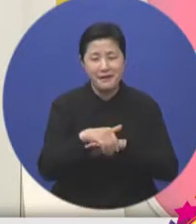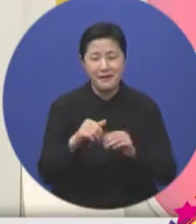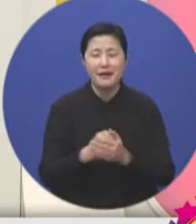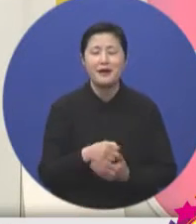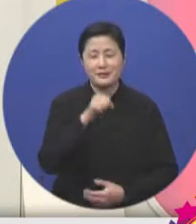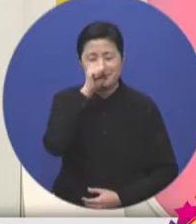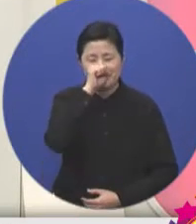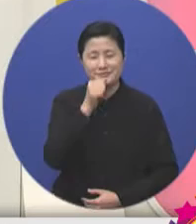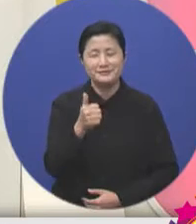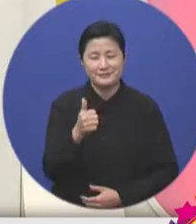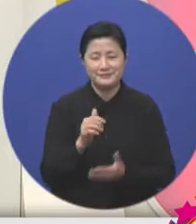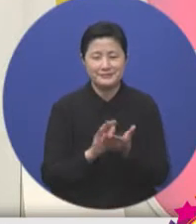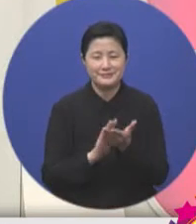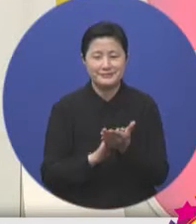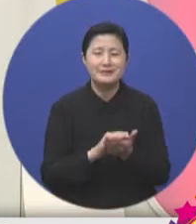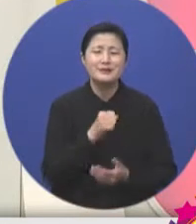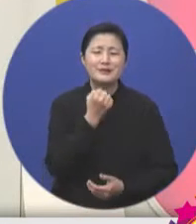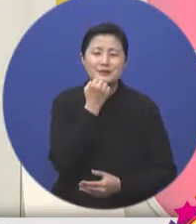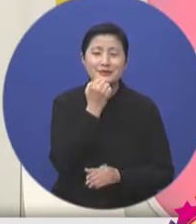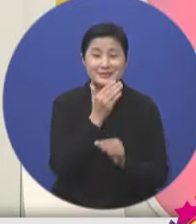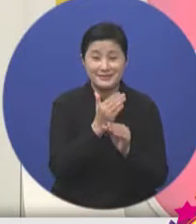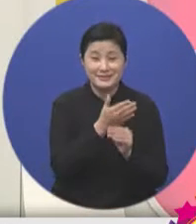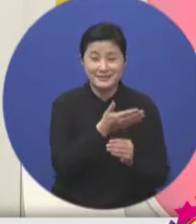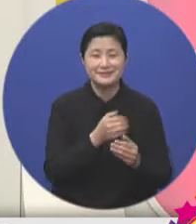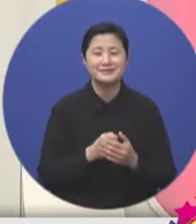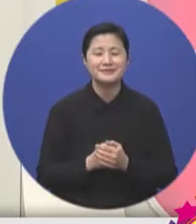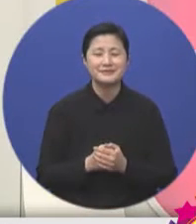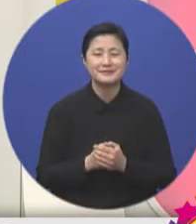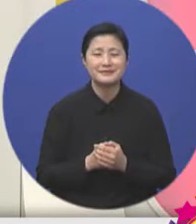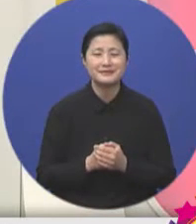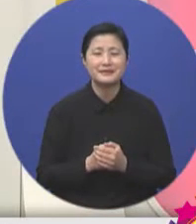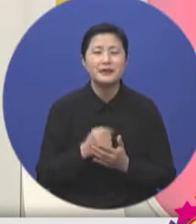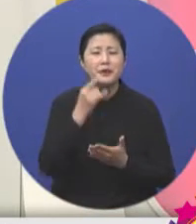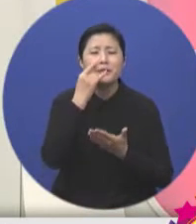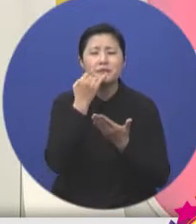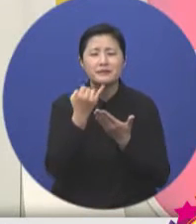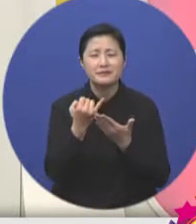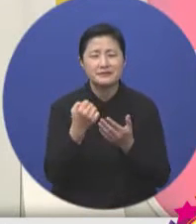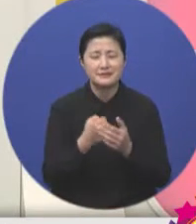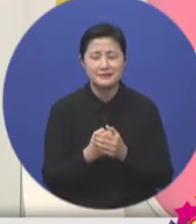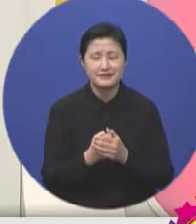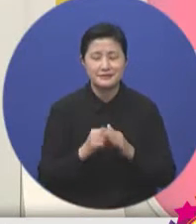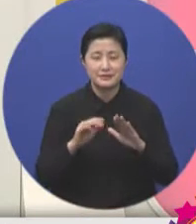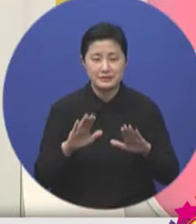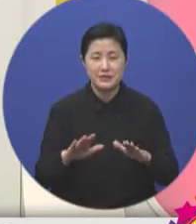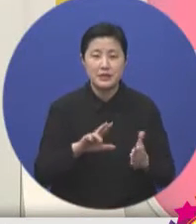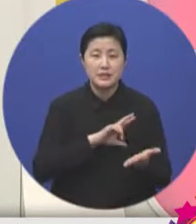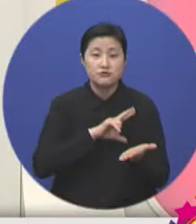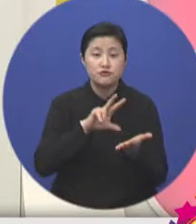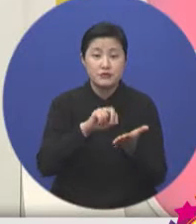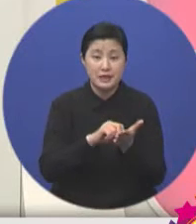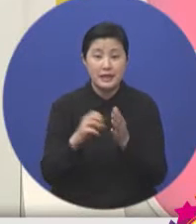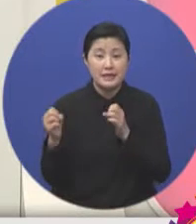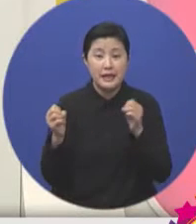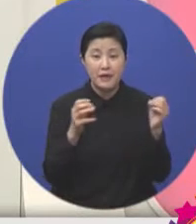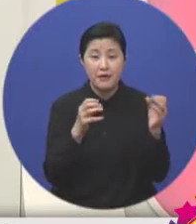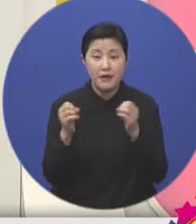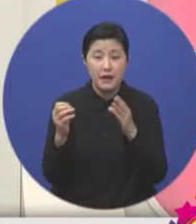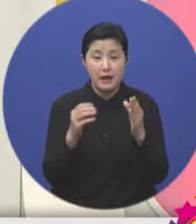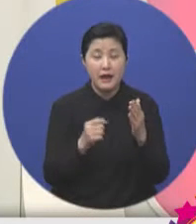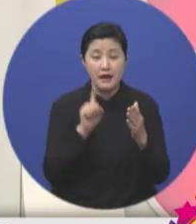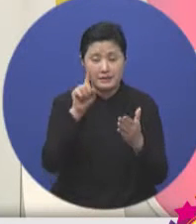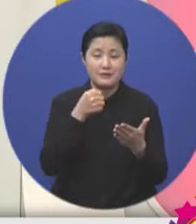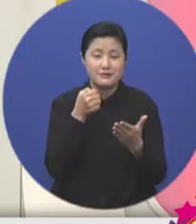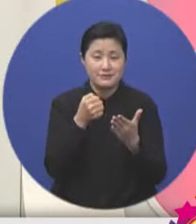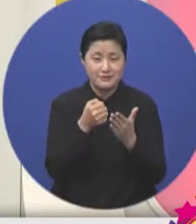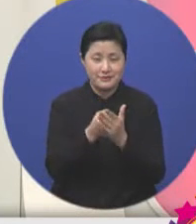좋습니다. 네. 근데 어머님. 네. 저희가 주제 네. 이야기거리를 하나씩